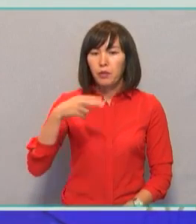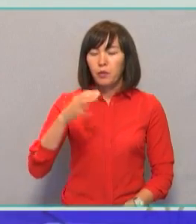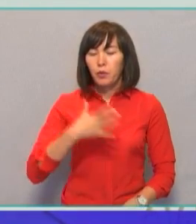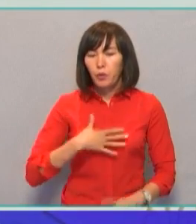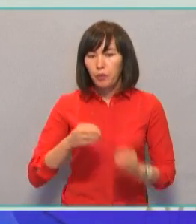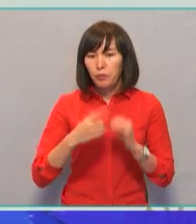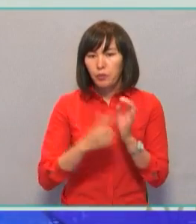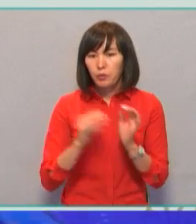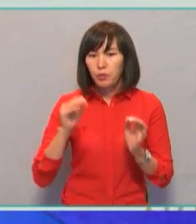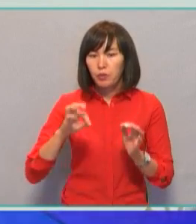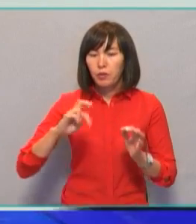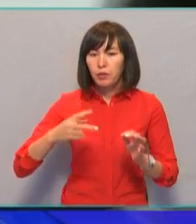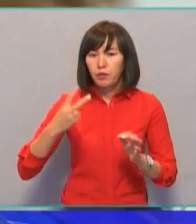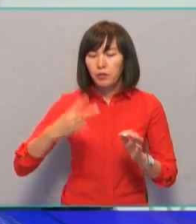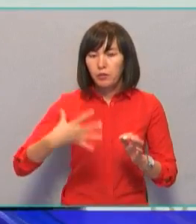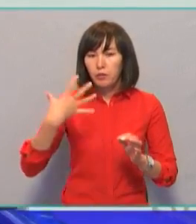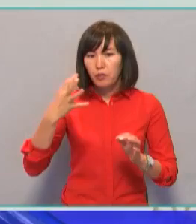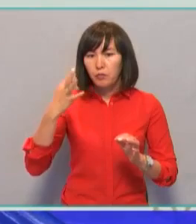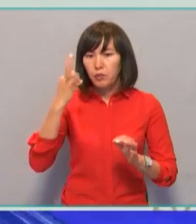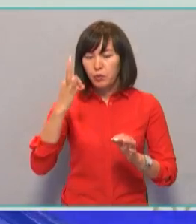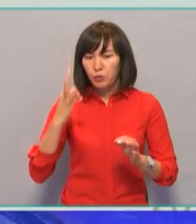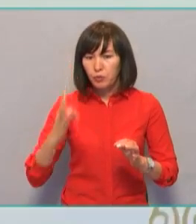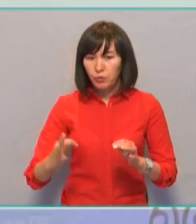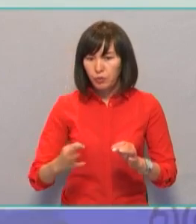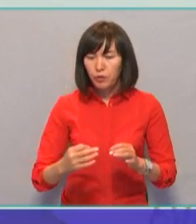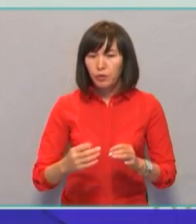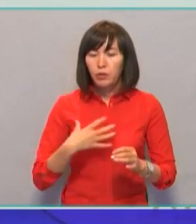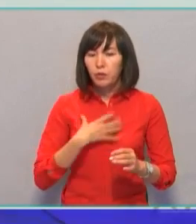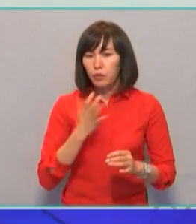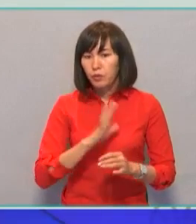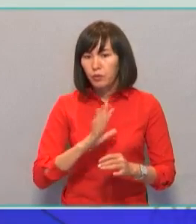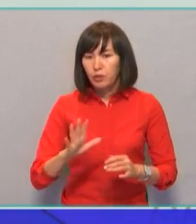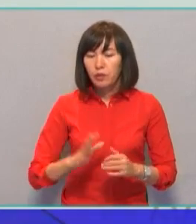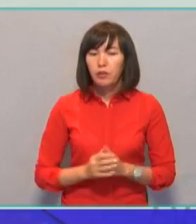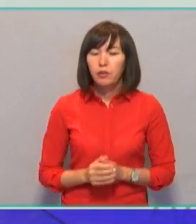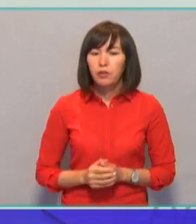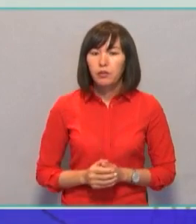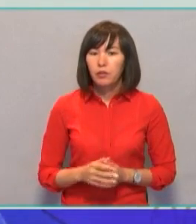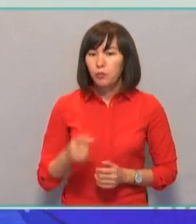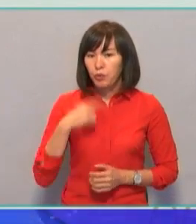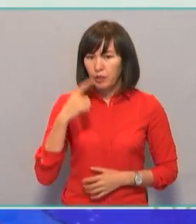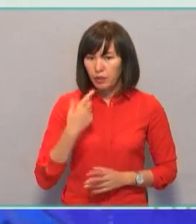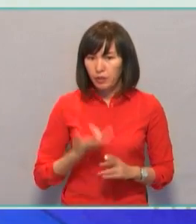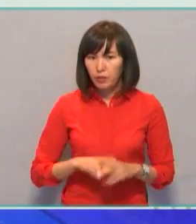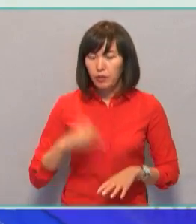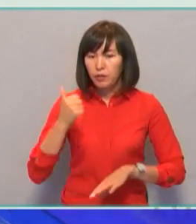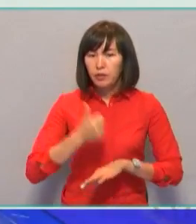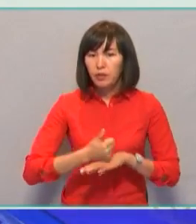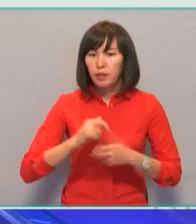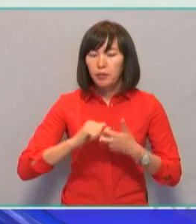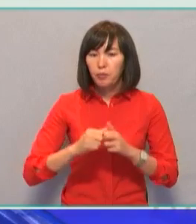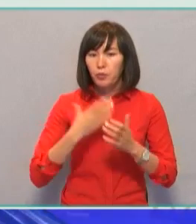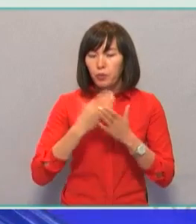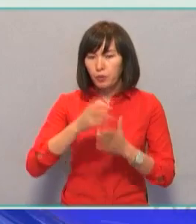Сол 17 мың теңгенің 25%-ын көбейтпейді ма деген осындай бір қорқыныш бар. Сондықтан мен айтатын, бұнда ең басты мәселе,